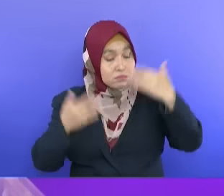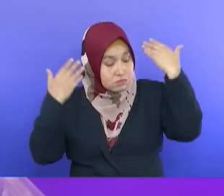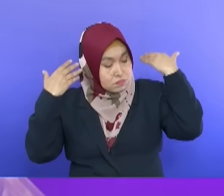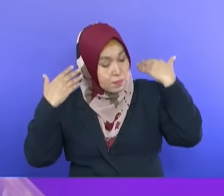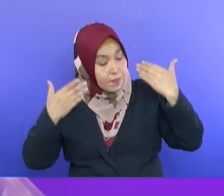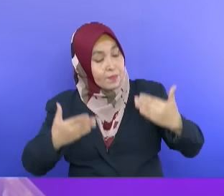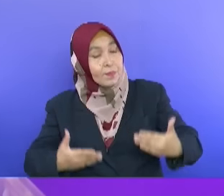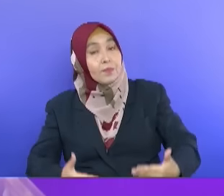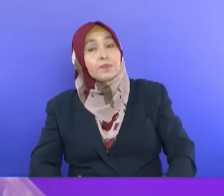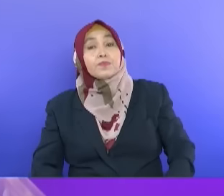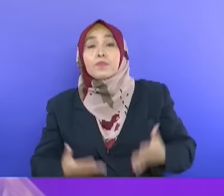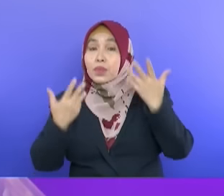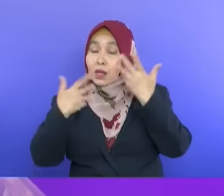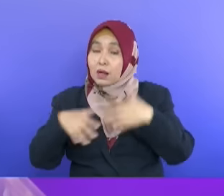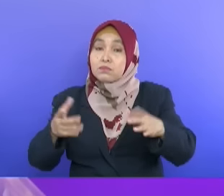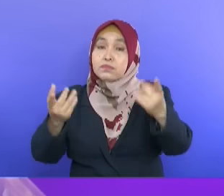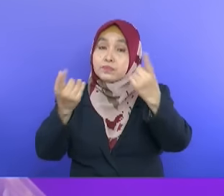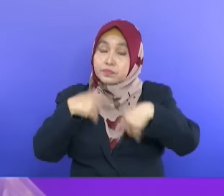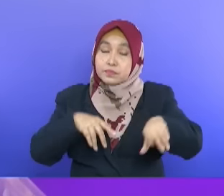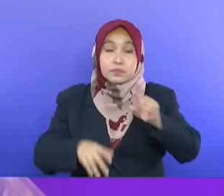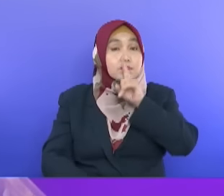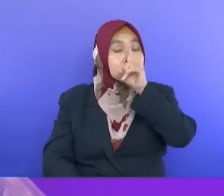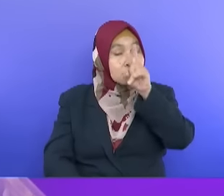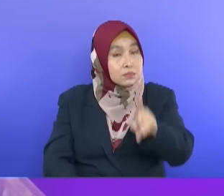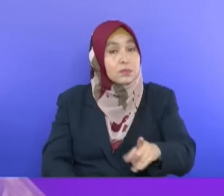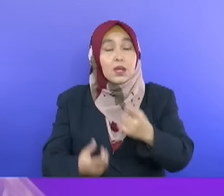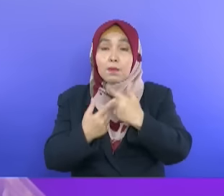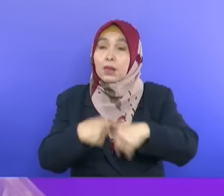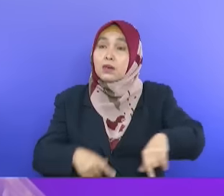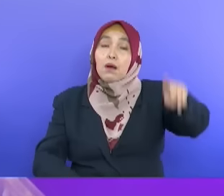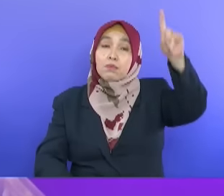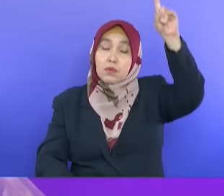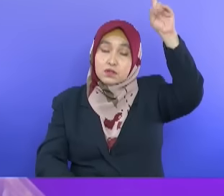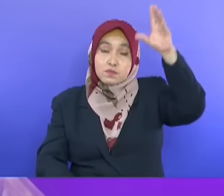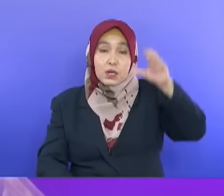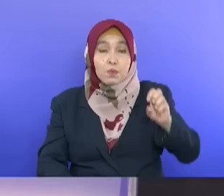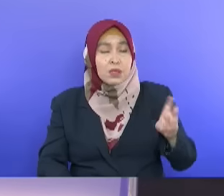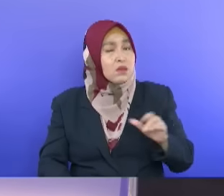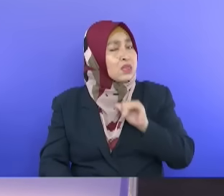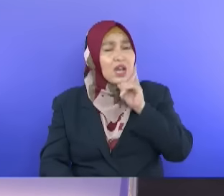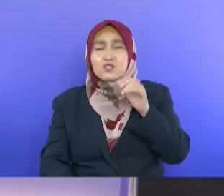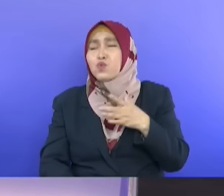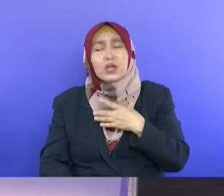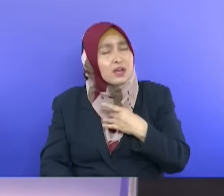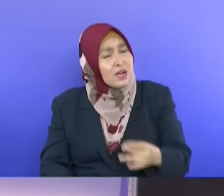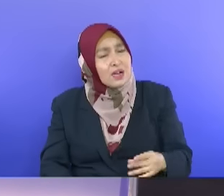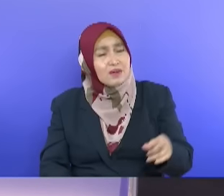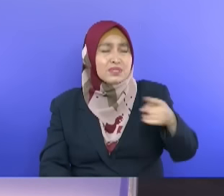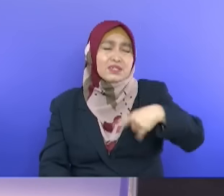mereka selepas datang kebenaran daripada Allah subhanahu wa ta'ala itu